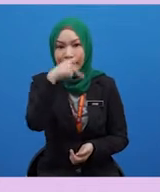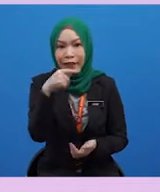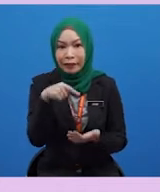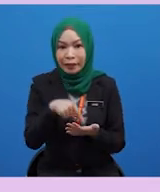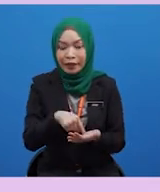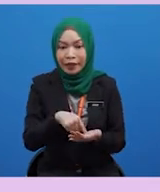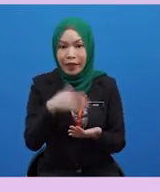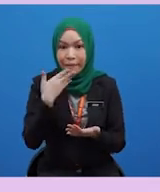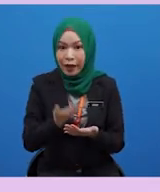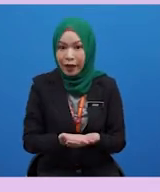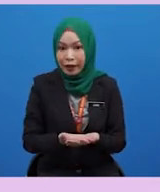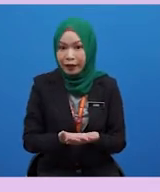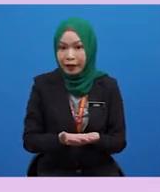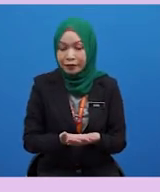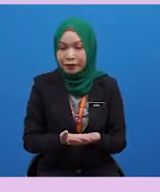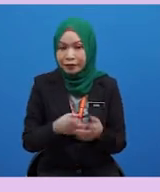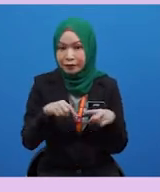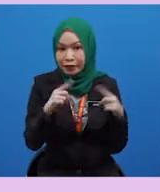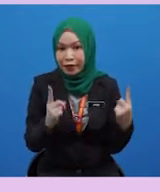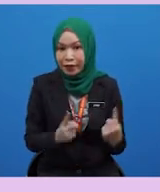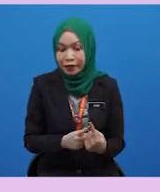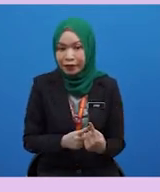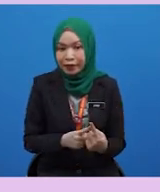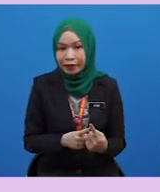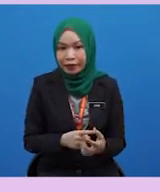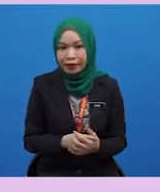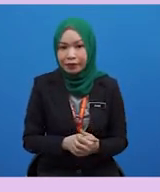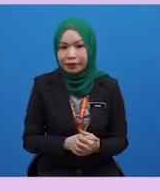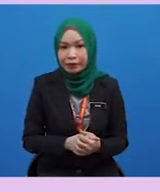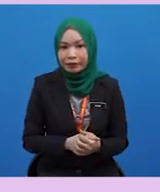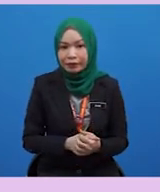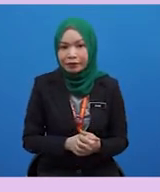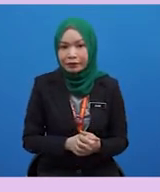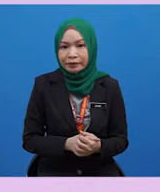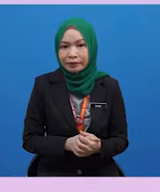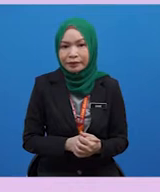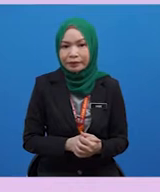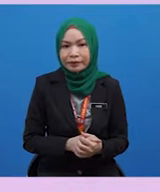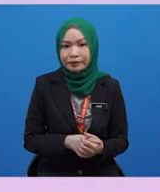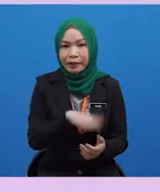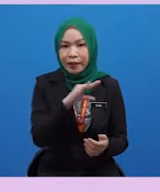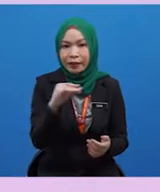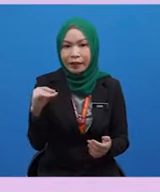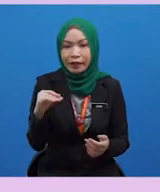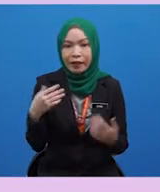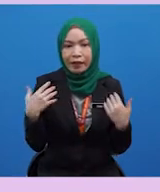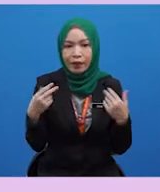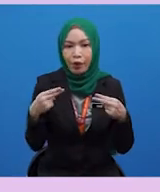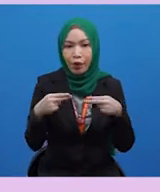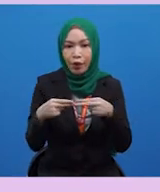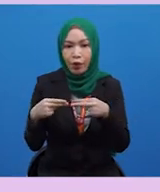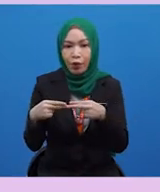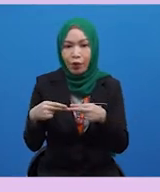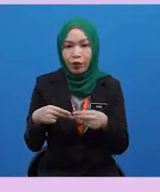dan pemurah dalam ayat sebelumnya. Kelapan, hubungan aditif. Contoh